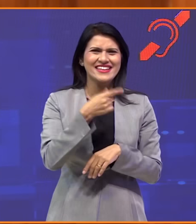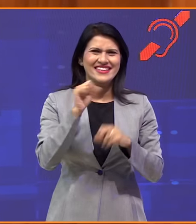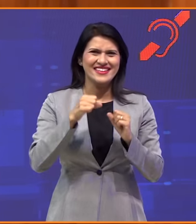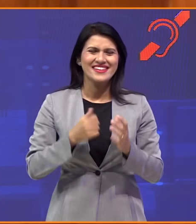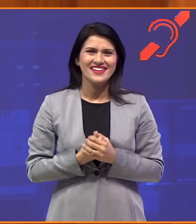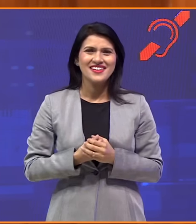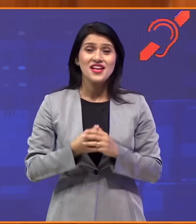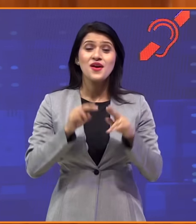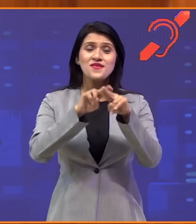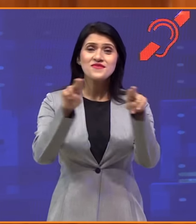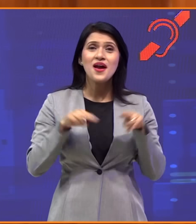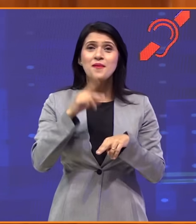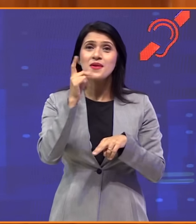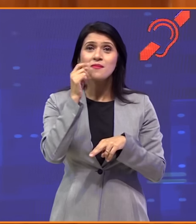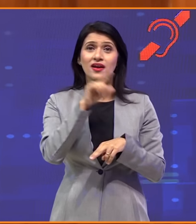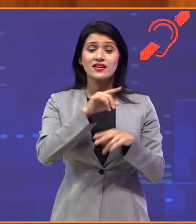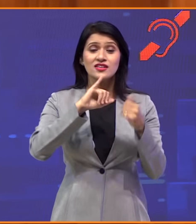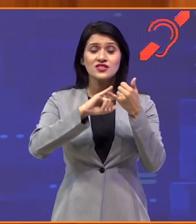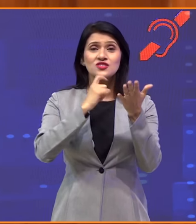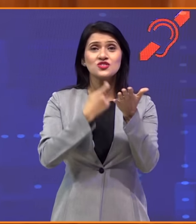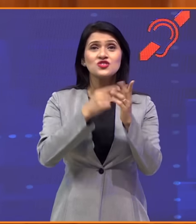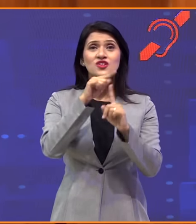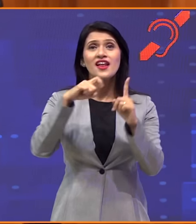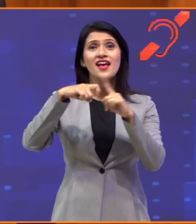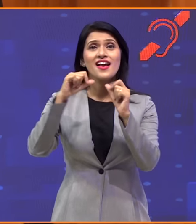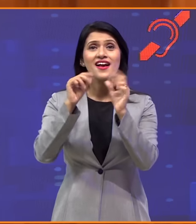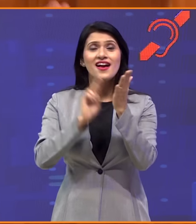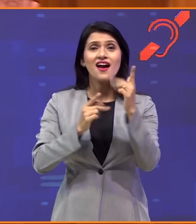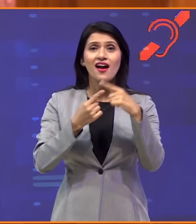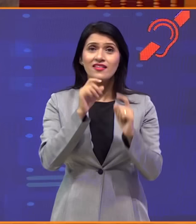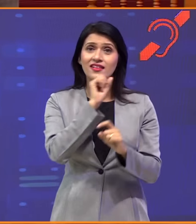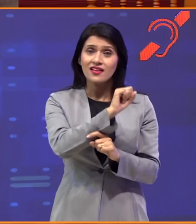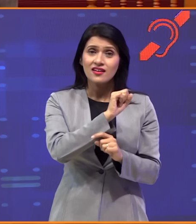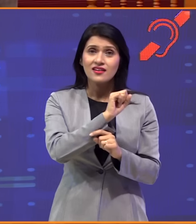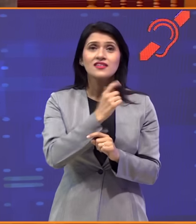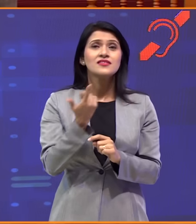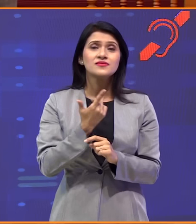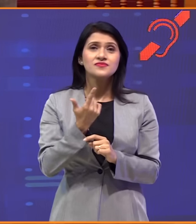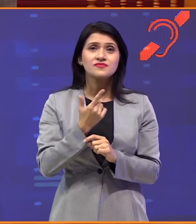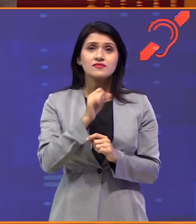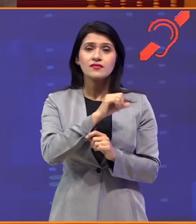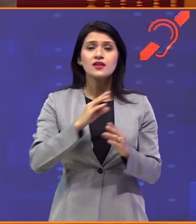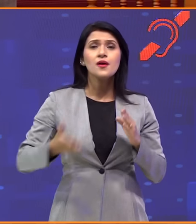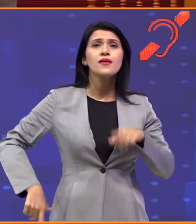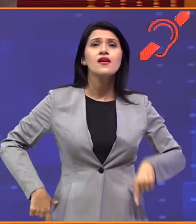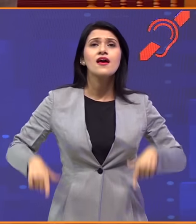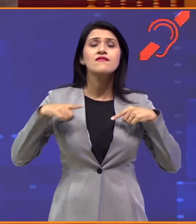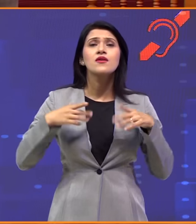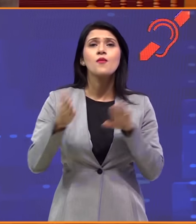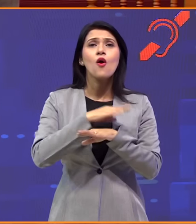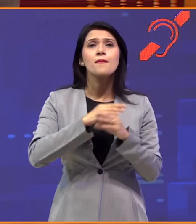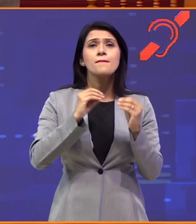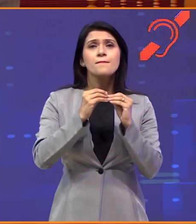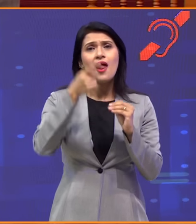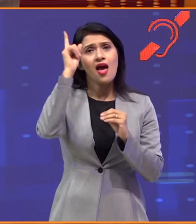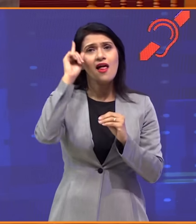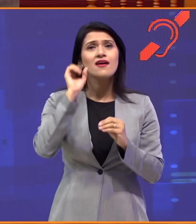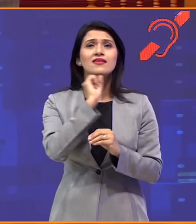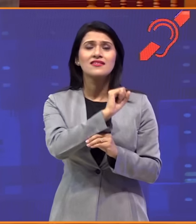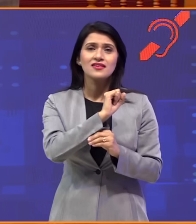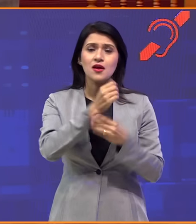फैमिली मैन शुरू होने से पहले श्रीकांत तिवारी की कहानी यह है कि यह बनारस का रहने वाला वहां पर पैदाइश